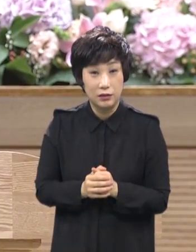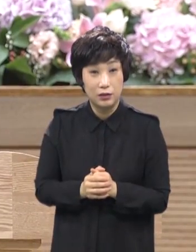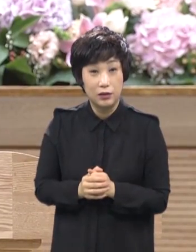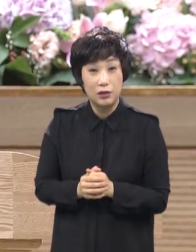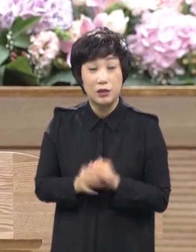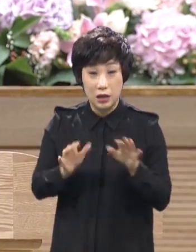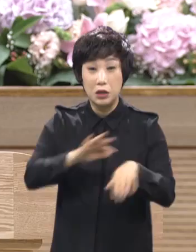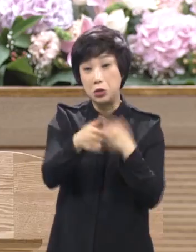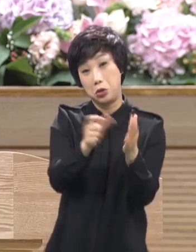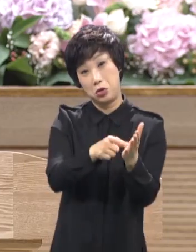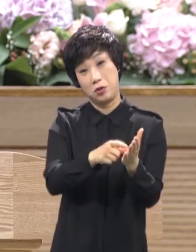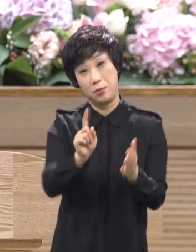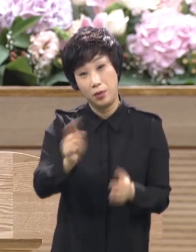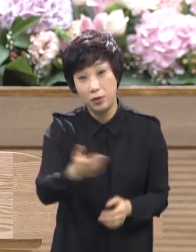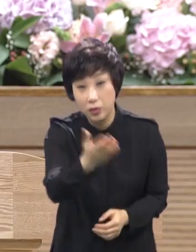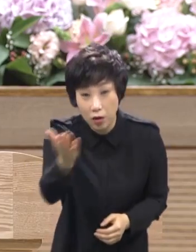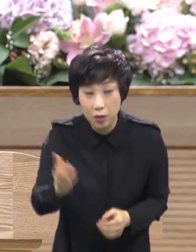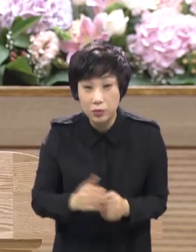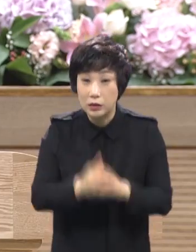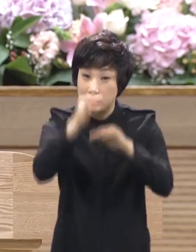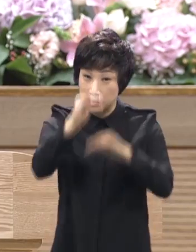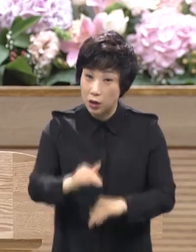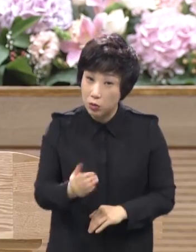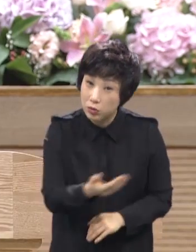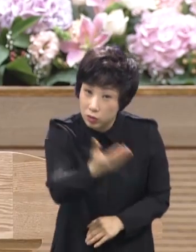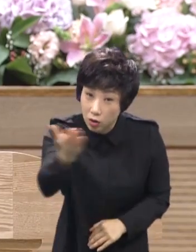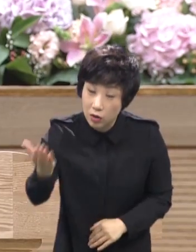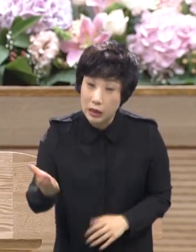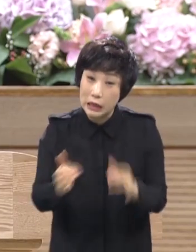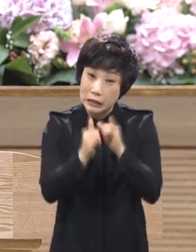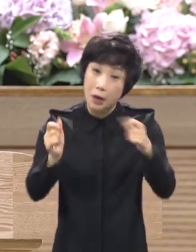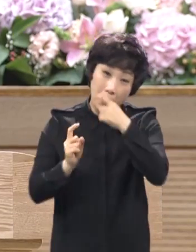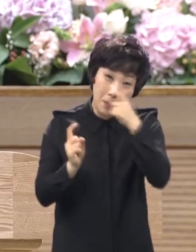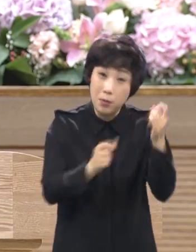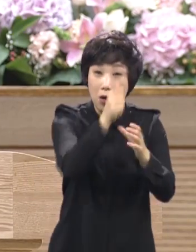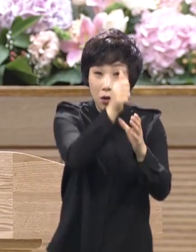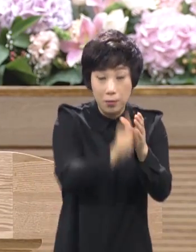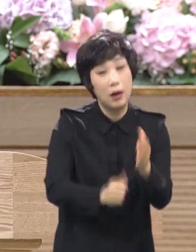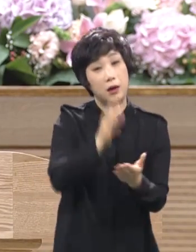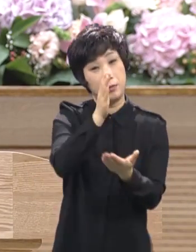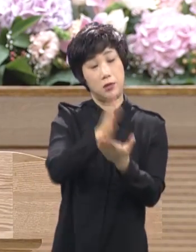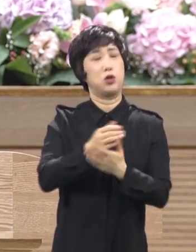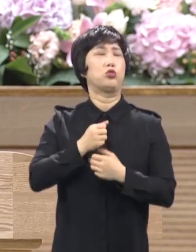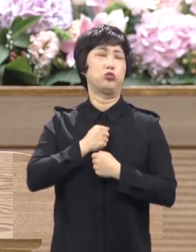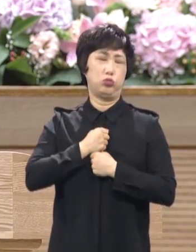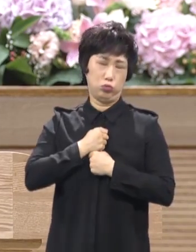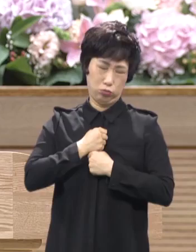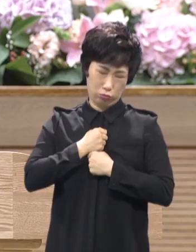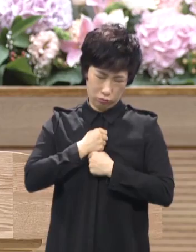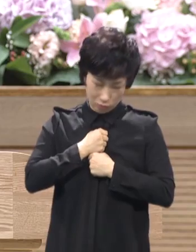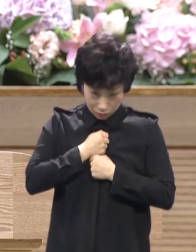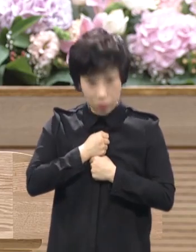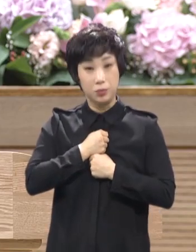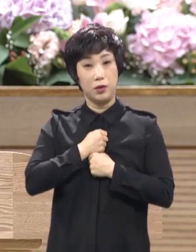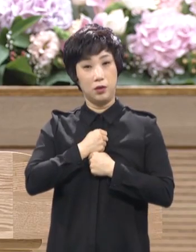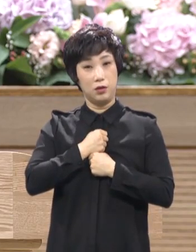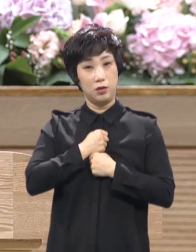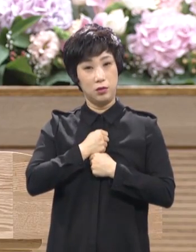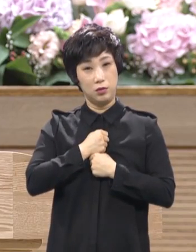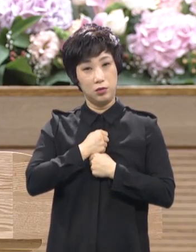뭐라고 말씀하셨느냐, 너희가 사람의 미혹을 받지